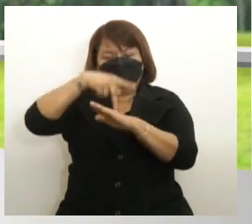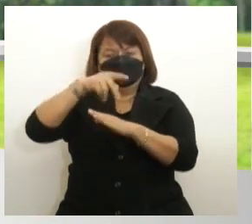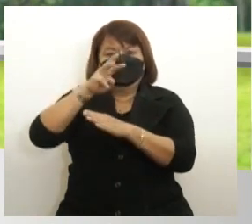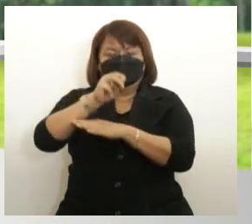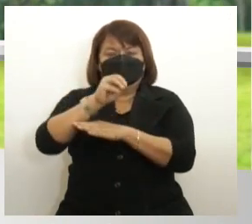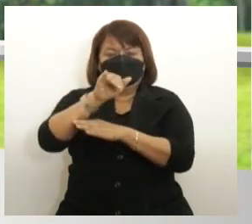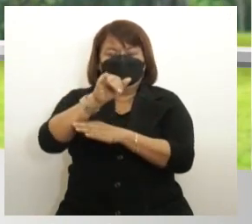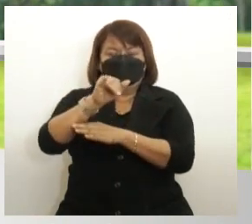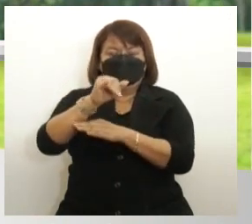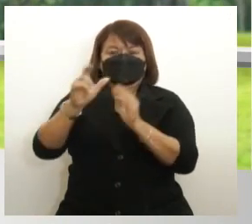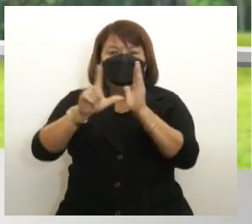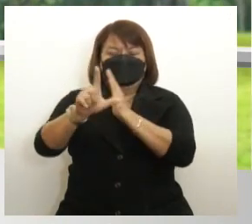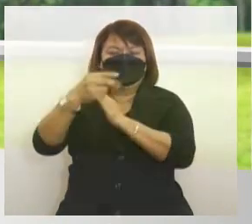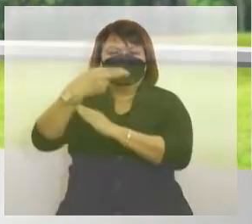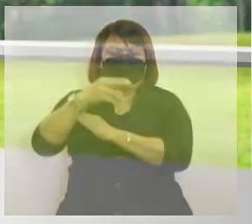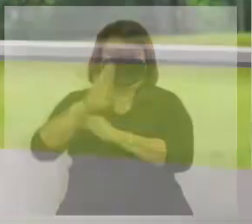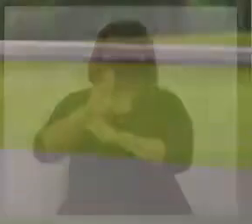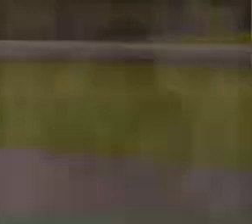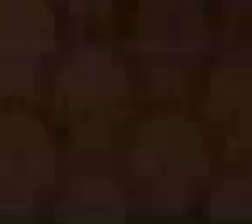องบัวลำภูขอเชิญรับชมค่ะ